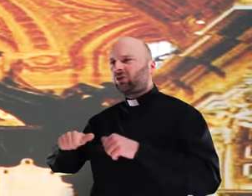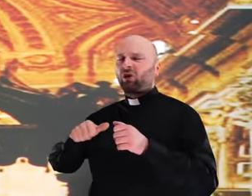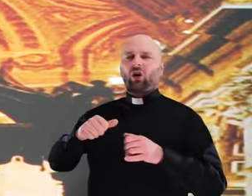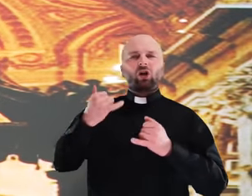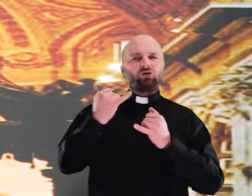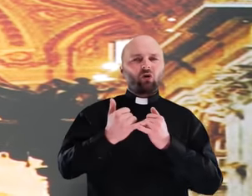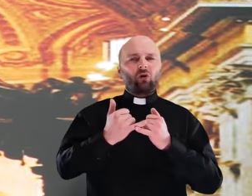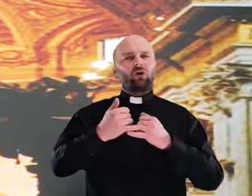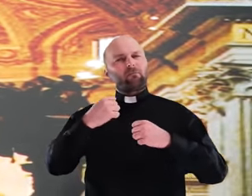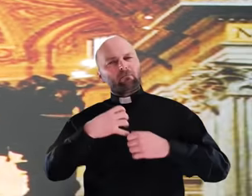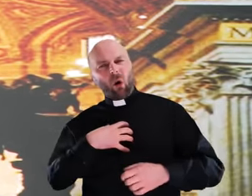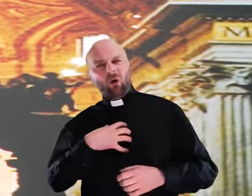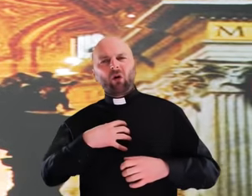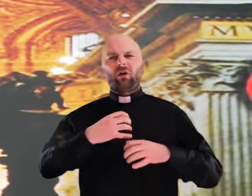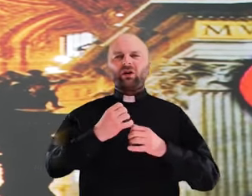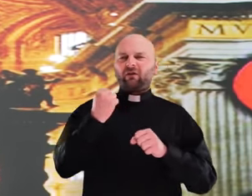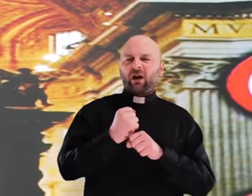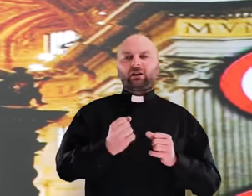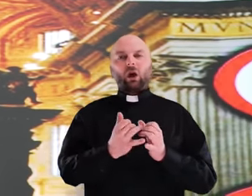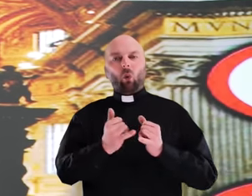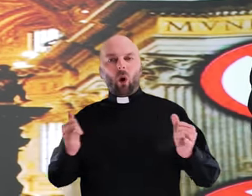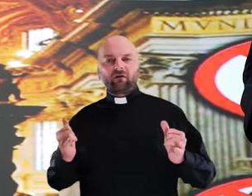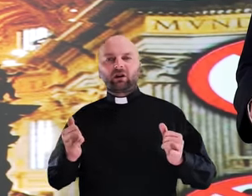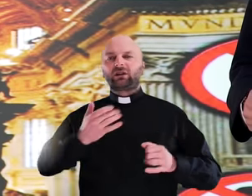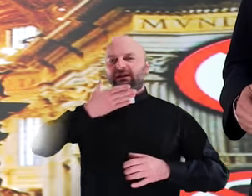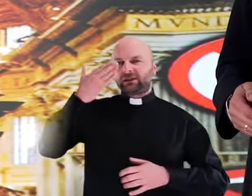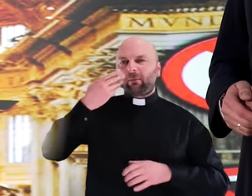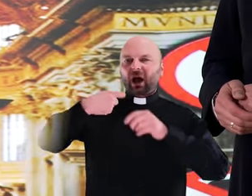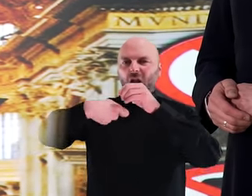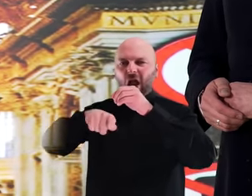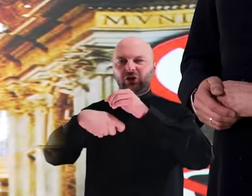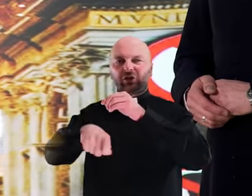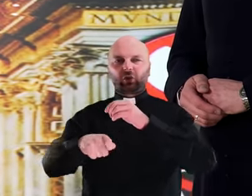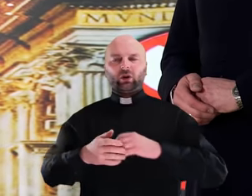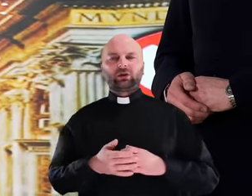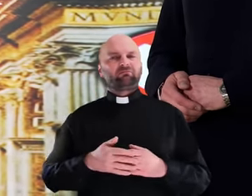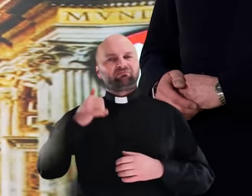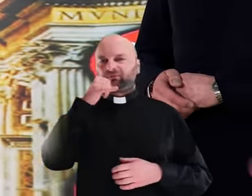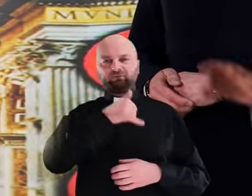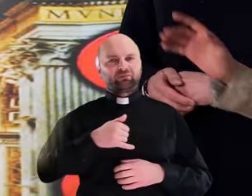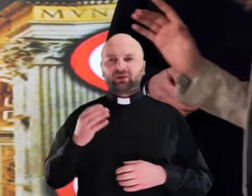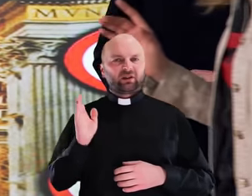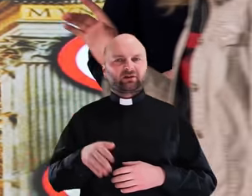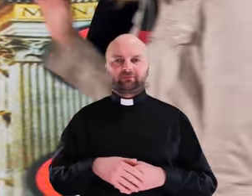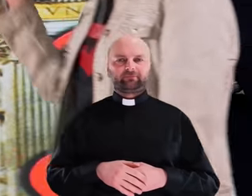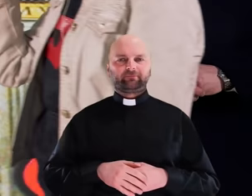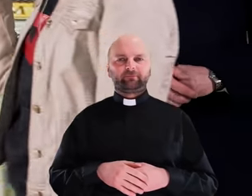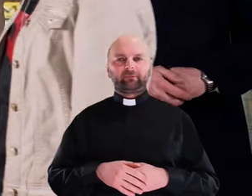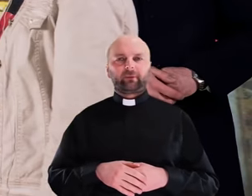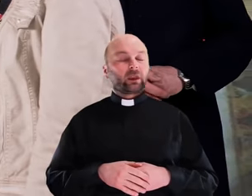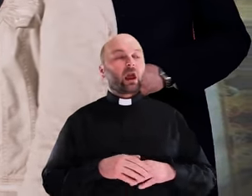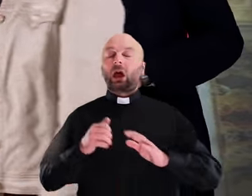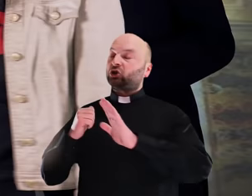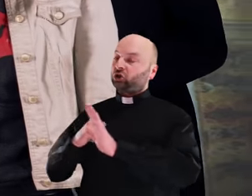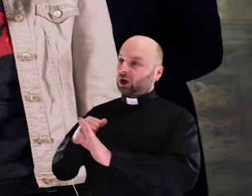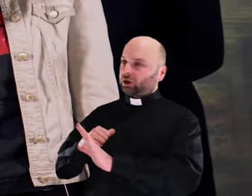bolą, twarde ławki. No się nie da. No zapach kadzidła mnie tuzi. nie da się, no. Czekaj, czekaj,